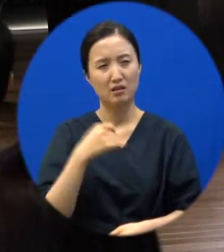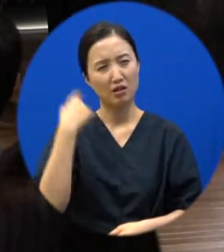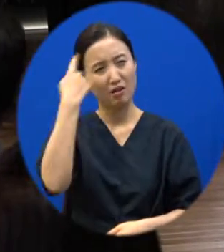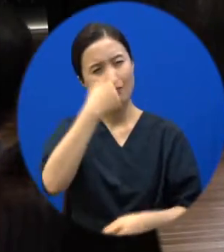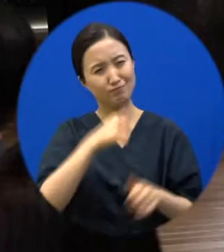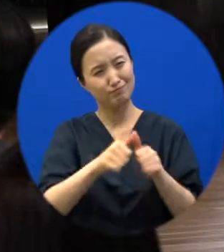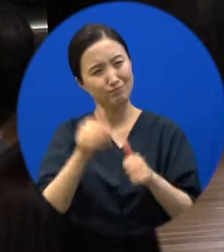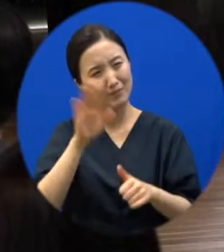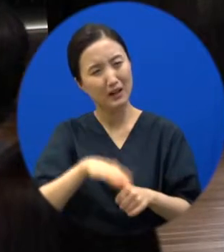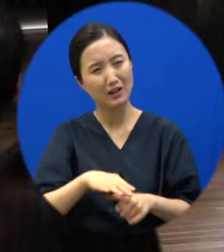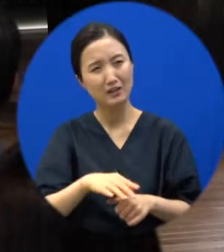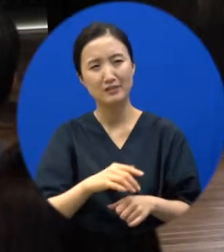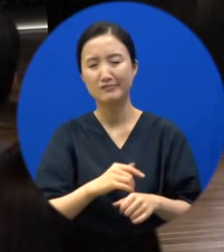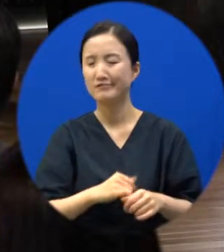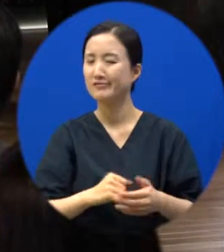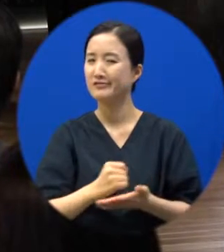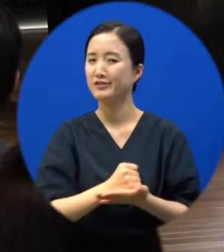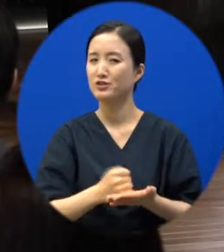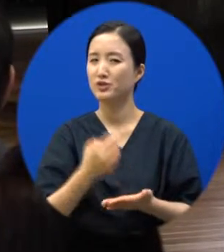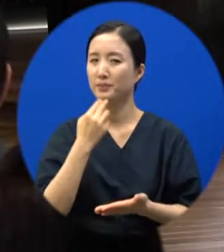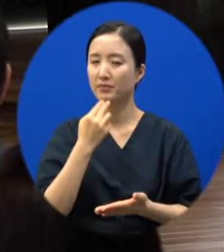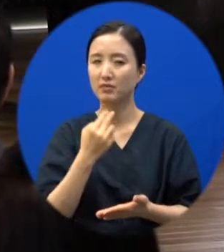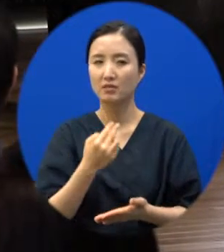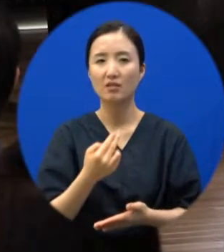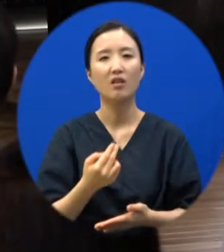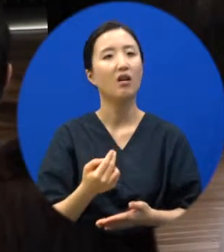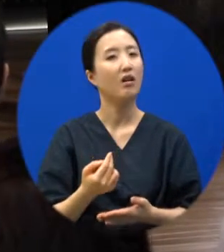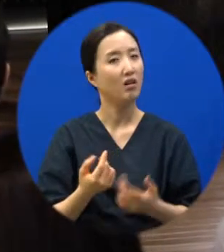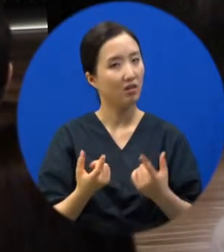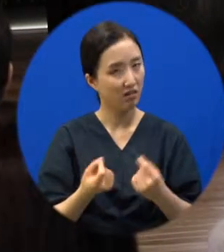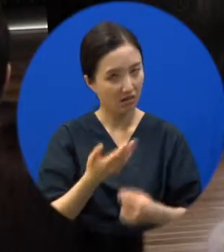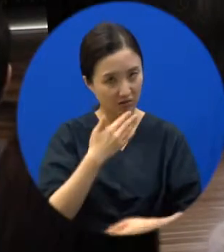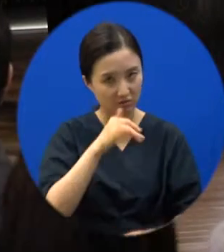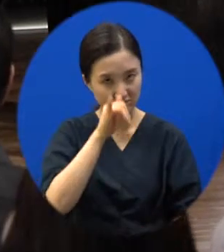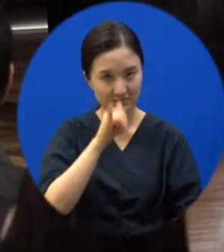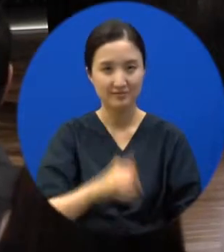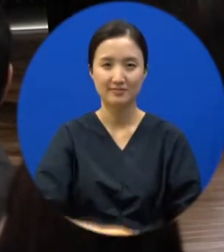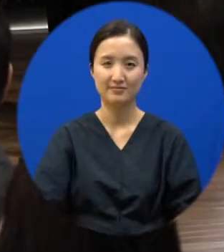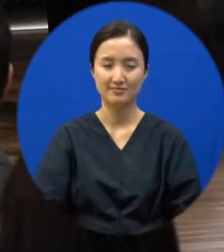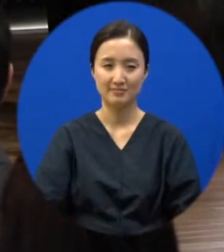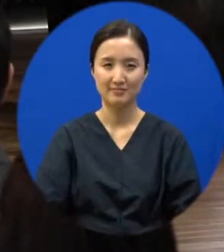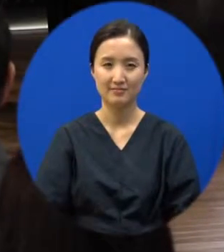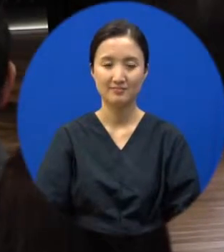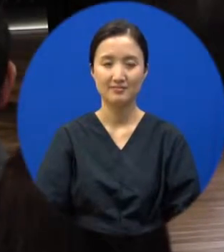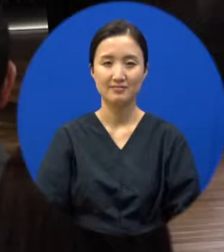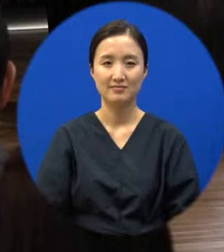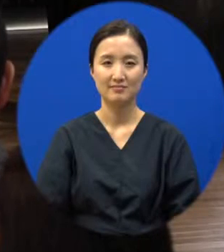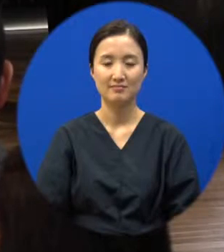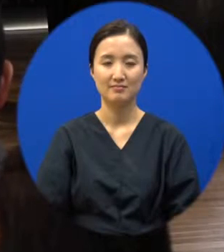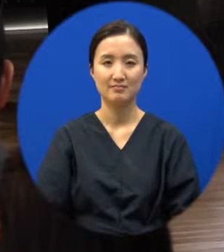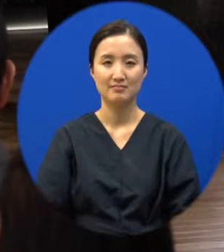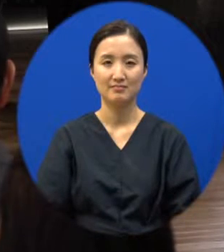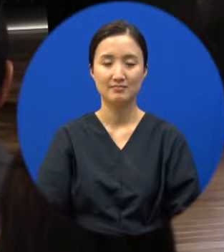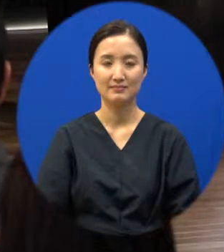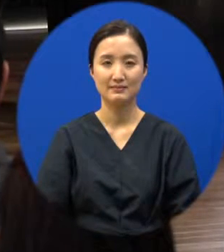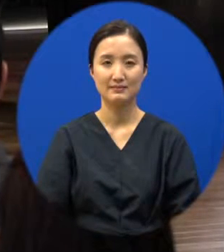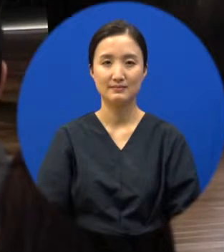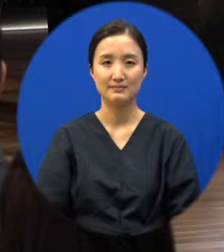잘생겨서 더 좀 재수없다. 네, 이런 경우가 있습니다. 이런 조건이 되지 않으면요.